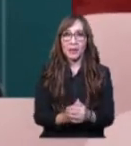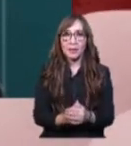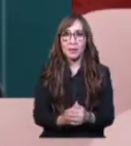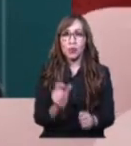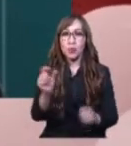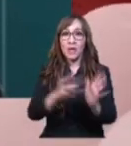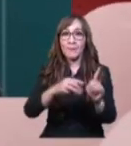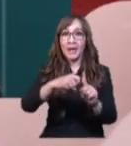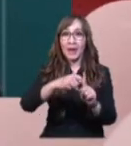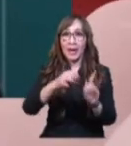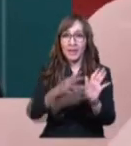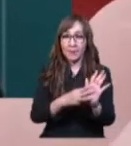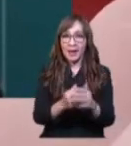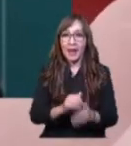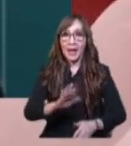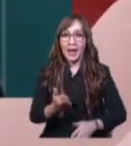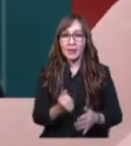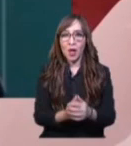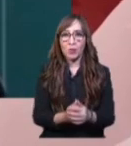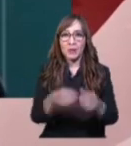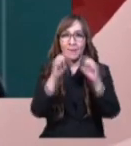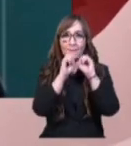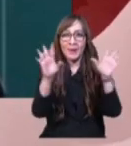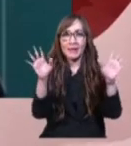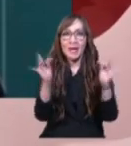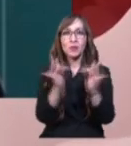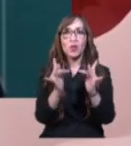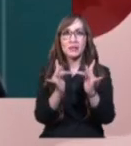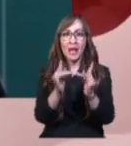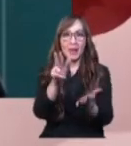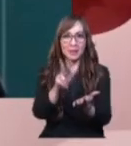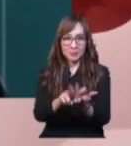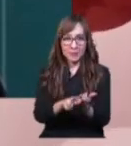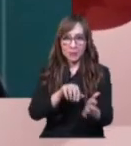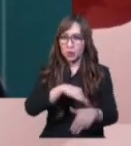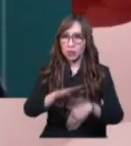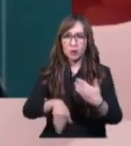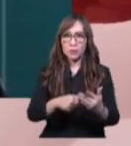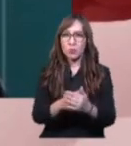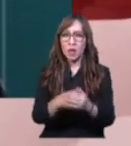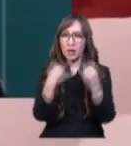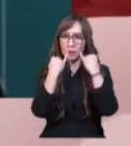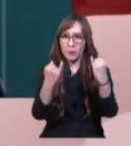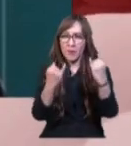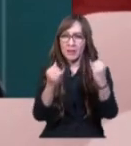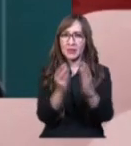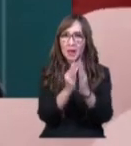www.kemenkopukm.go.id atau di media akun media sosial resmi @kemenkopukm. Semua informasi data sebetulnya ada